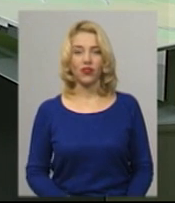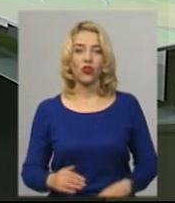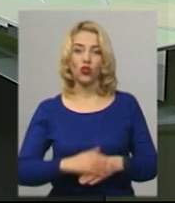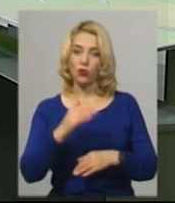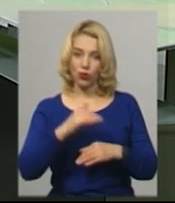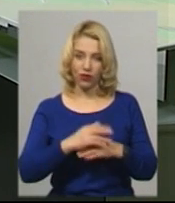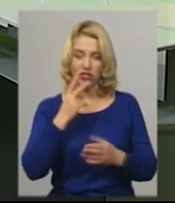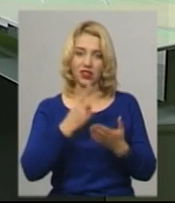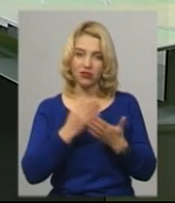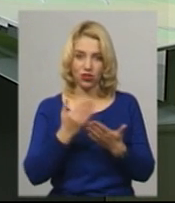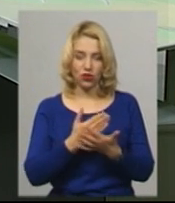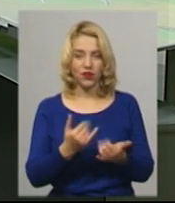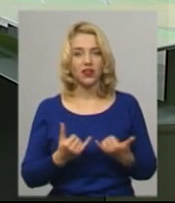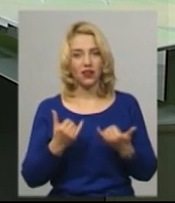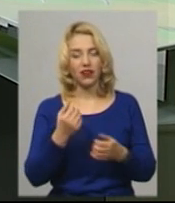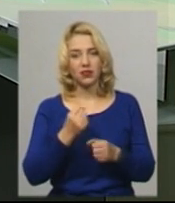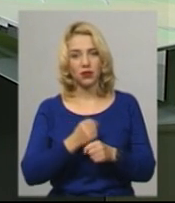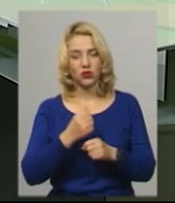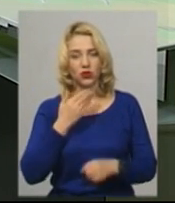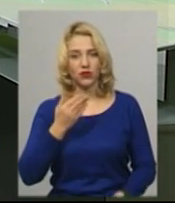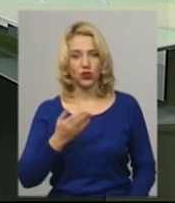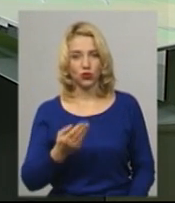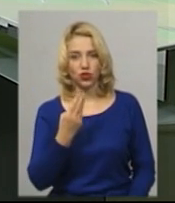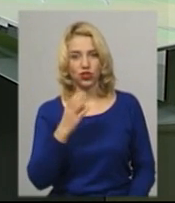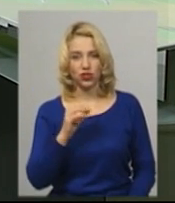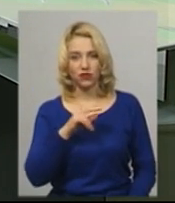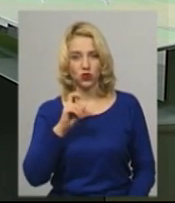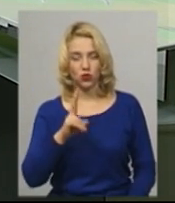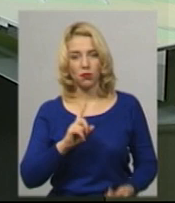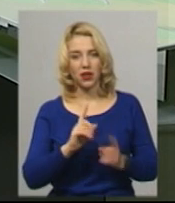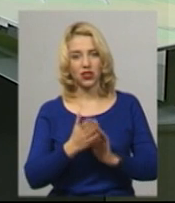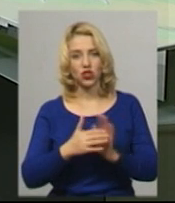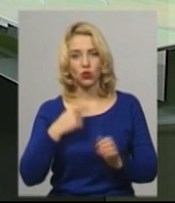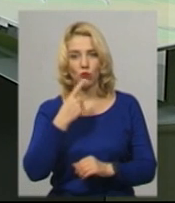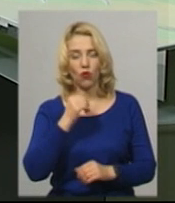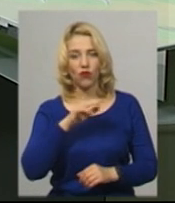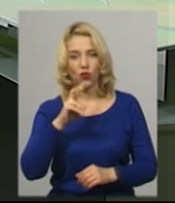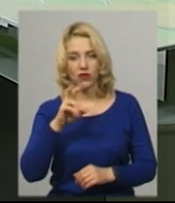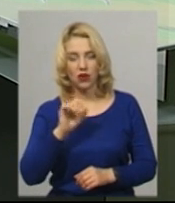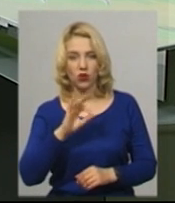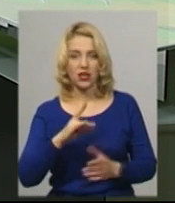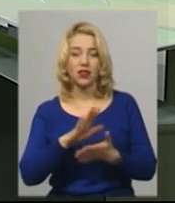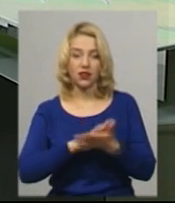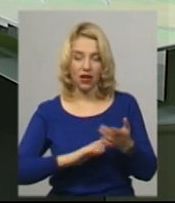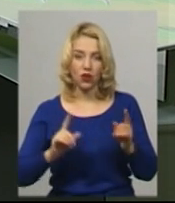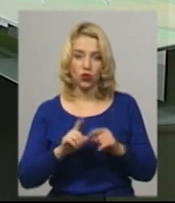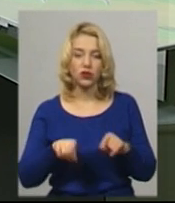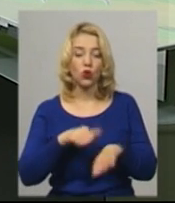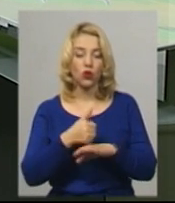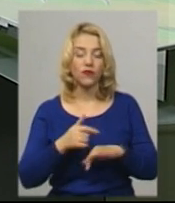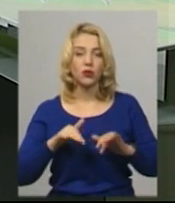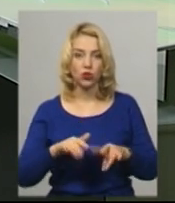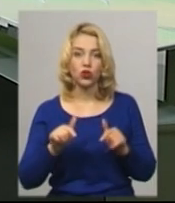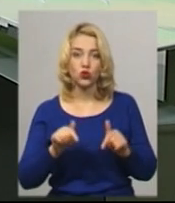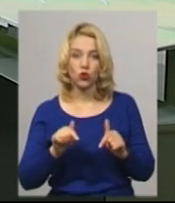Доброго вечора, в ефірі новини. У студії для вас працюють ведуча Катерина Шевчук, на жесту мову перекладає Оксана Фіновська. Далі коротко про головні події